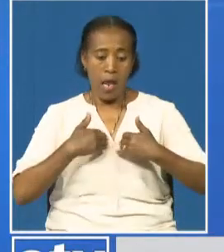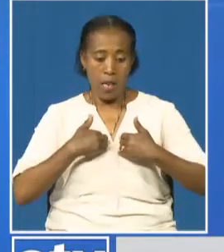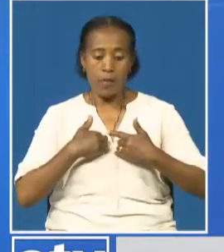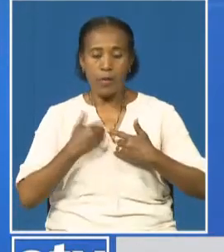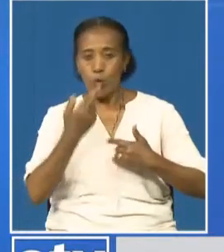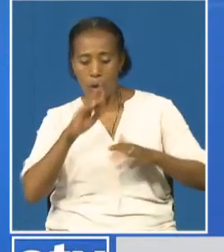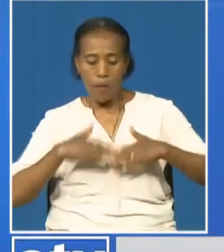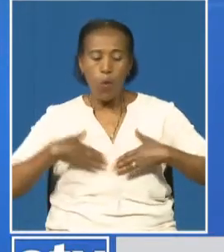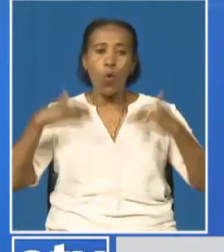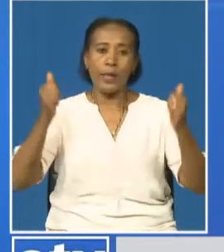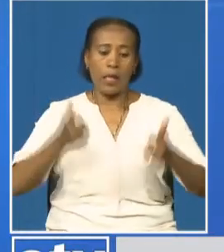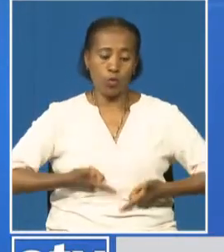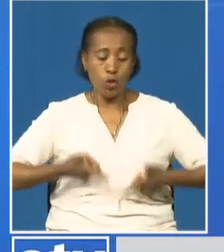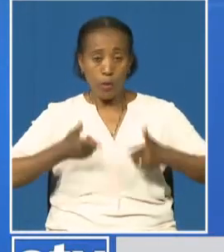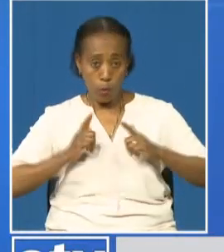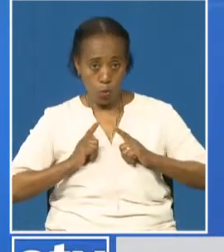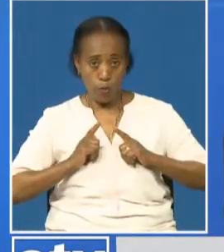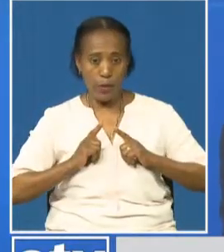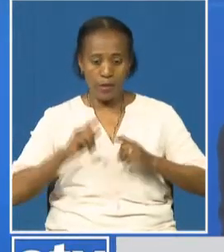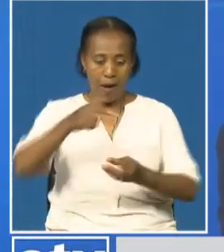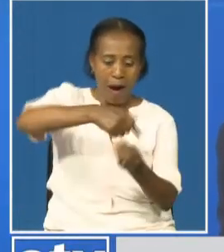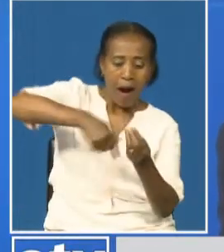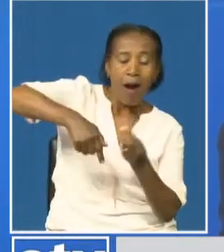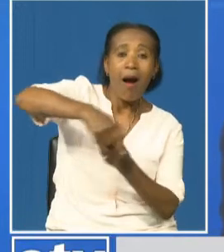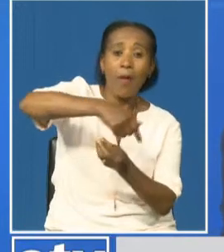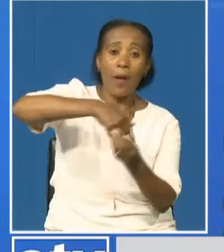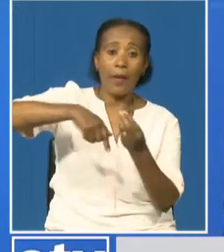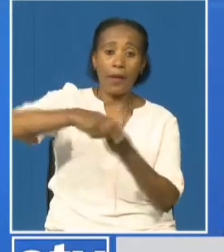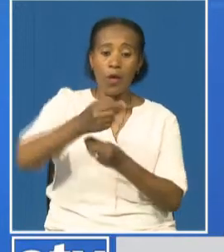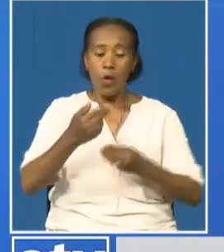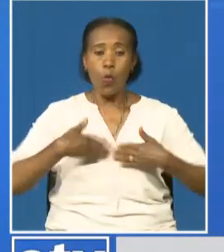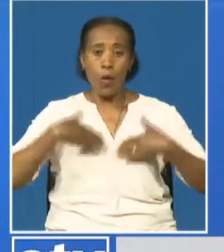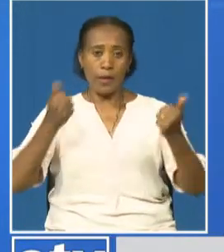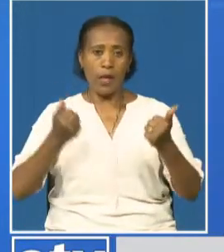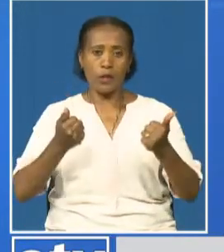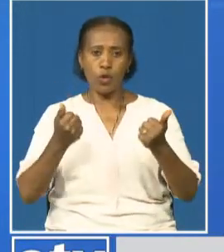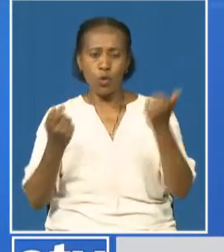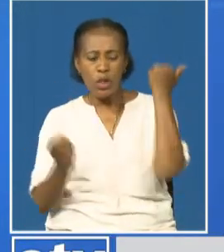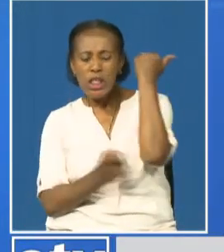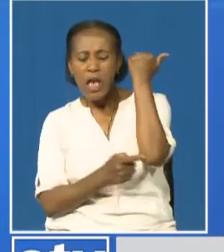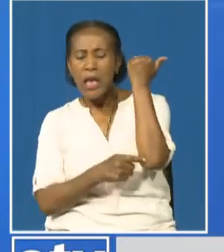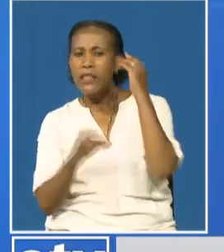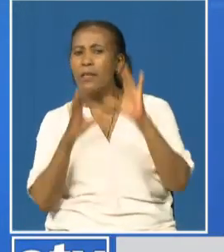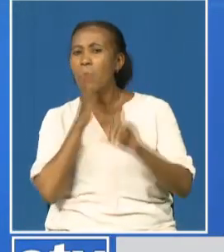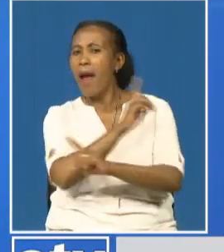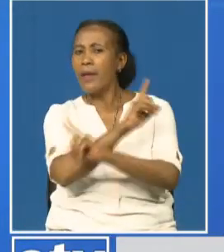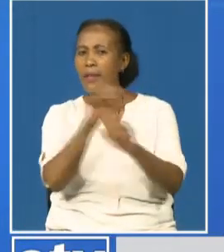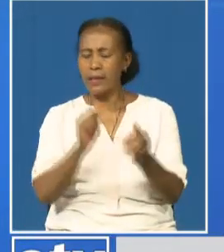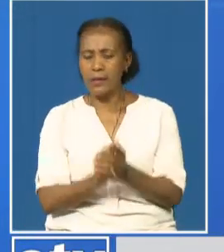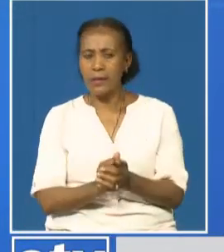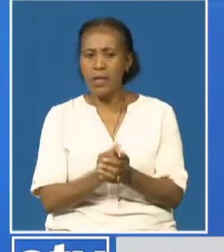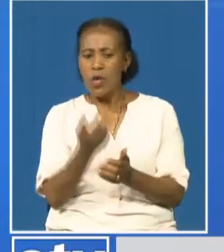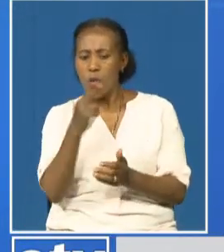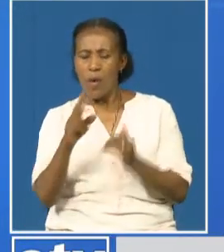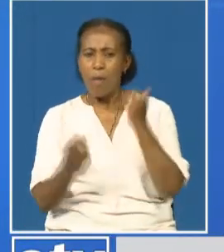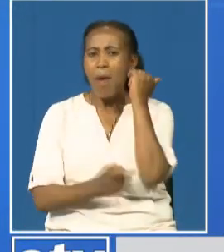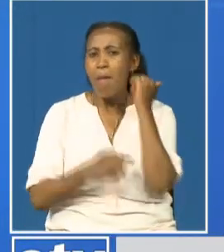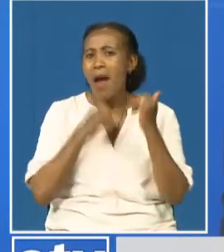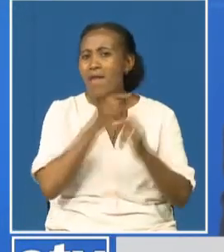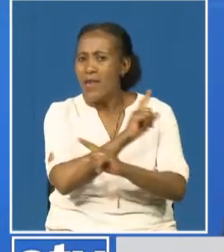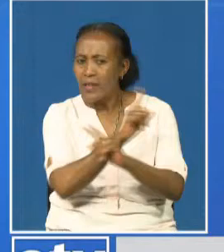ያለንበት ወይም ወጣቶቹ የሚኖሩበት አካባቢ ወጣቶቹን ቻሌንጅ የማያደርግ